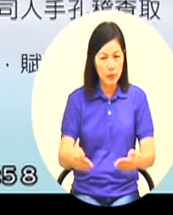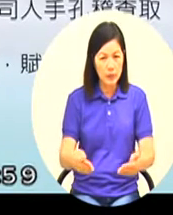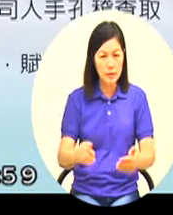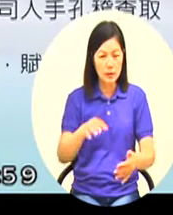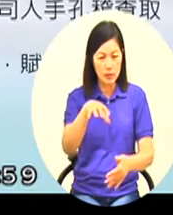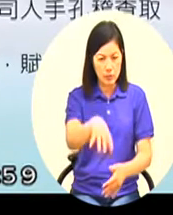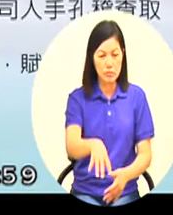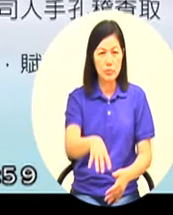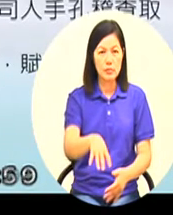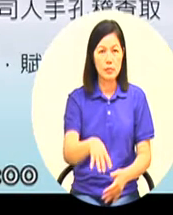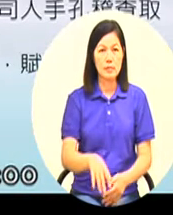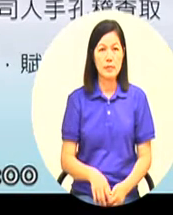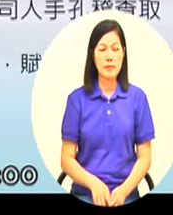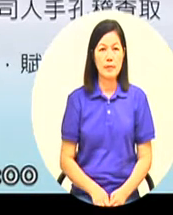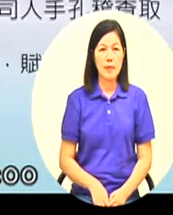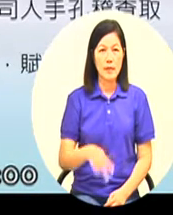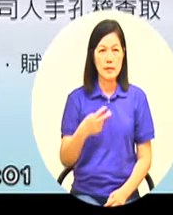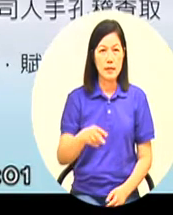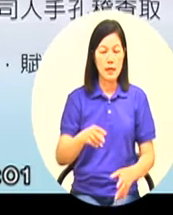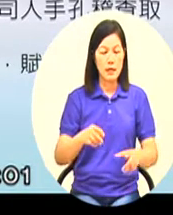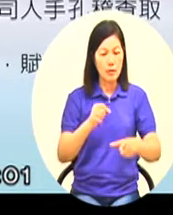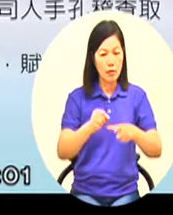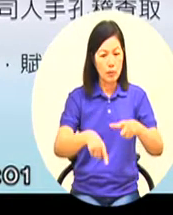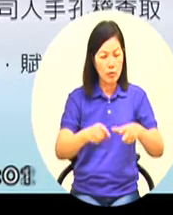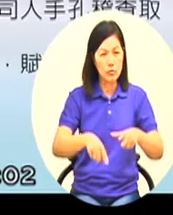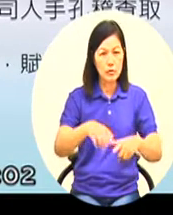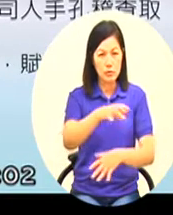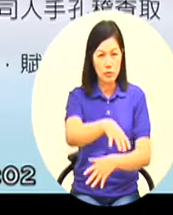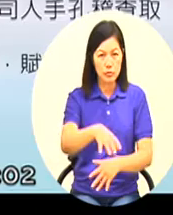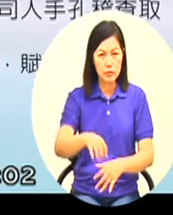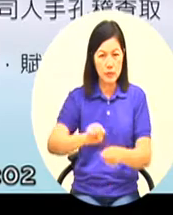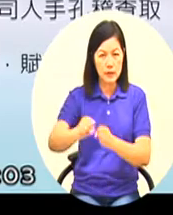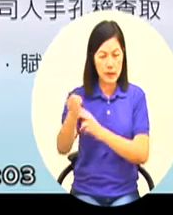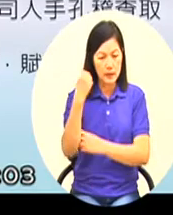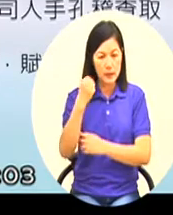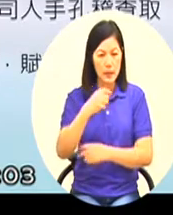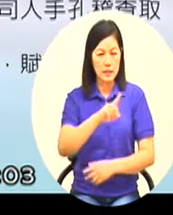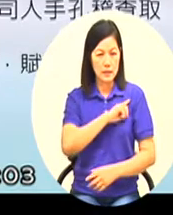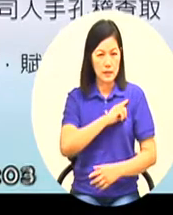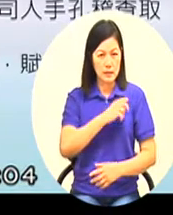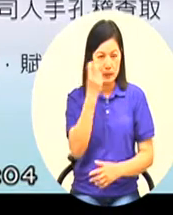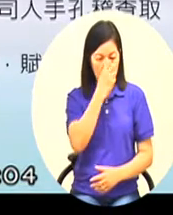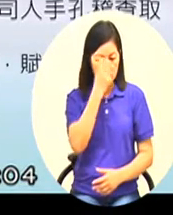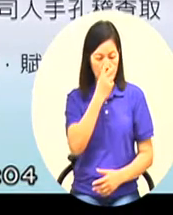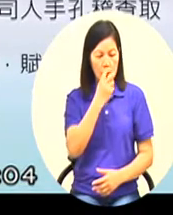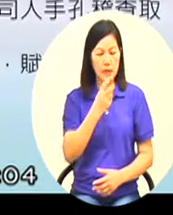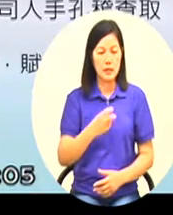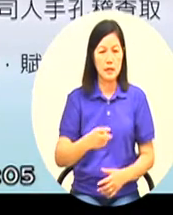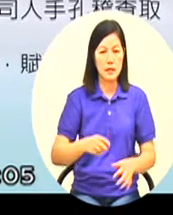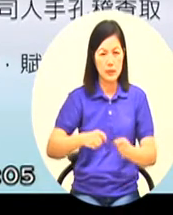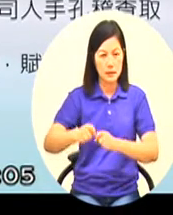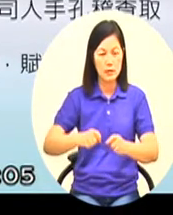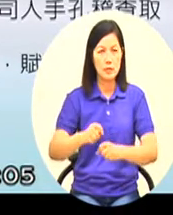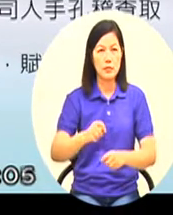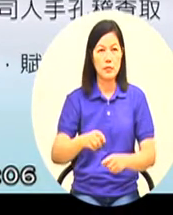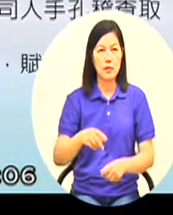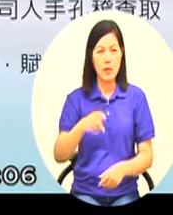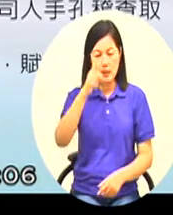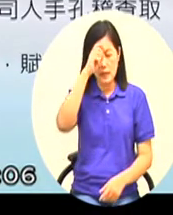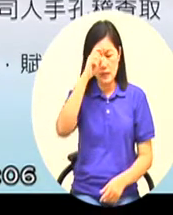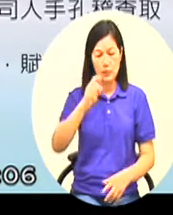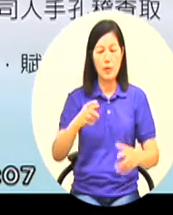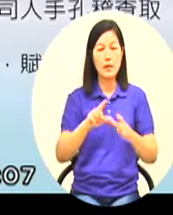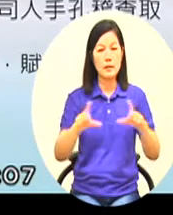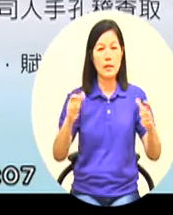于公司场所能加强它的自我管理的一些的措施，希望大会能够予以来支